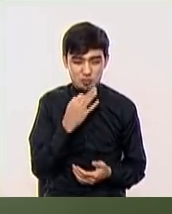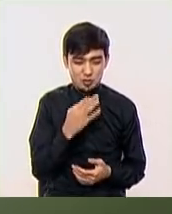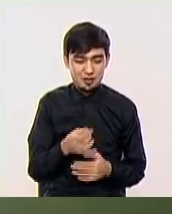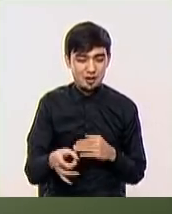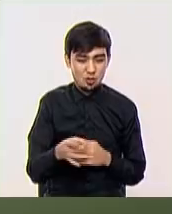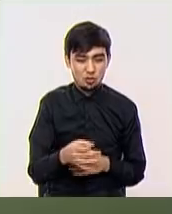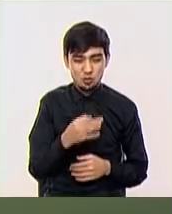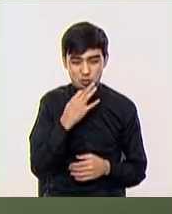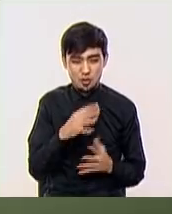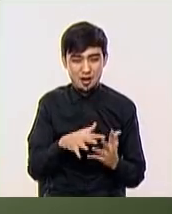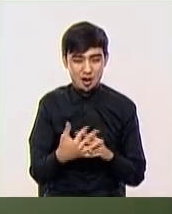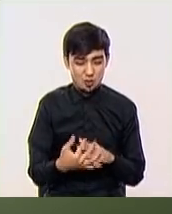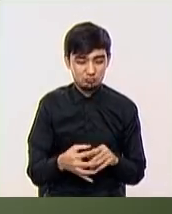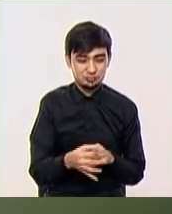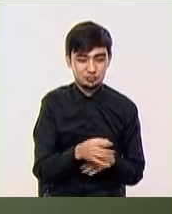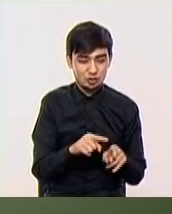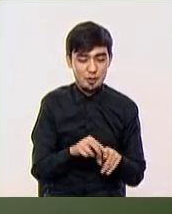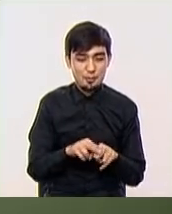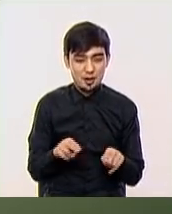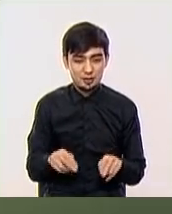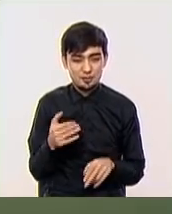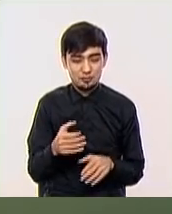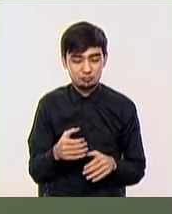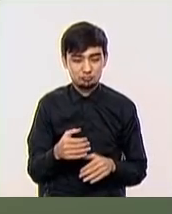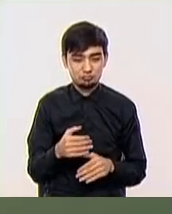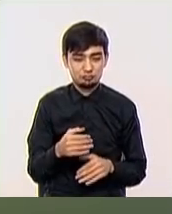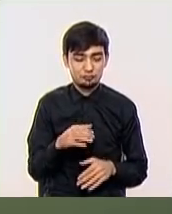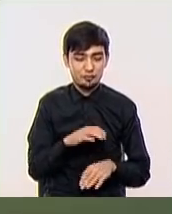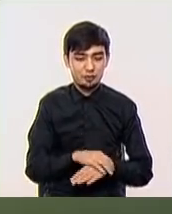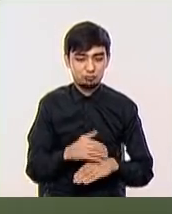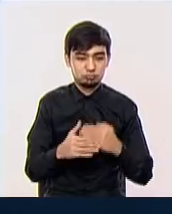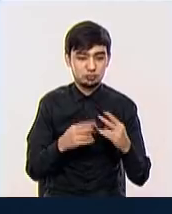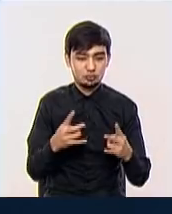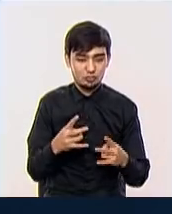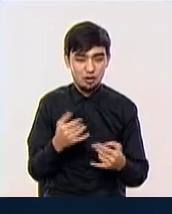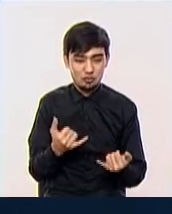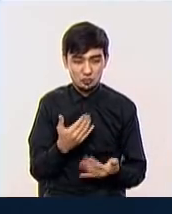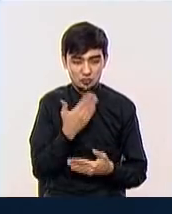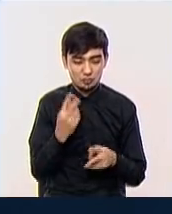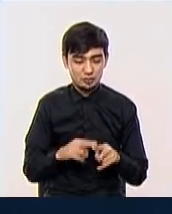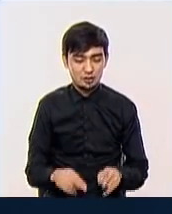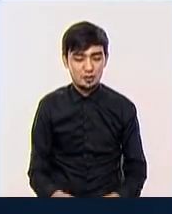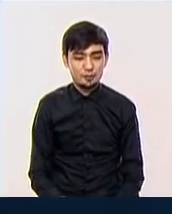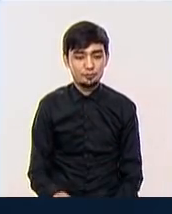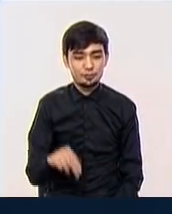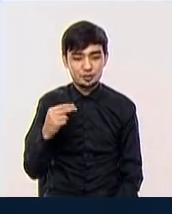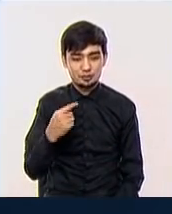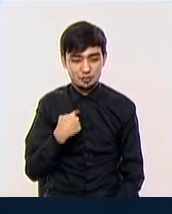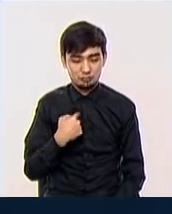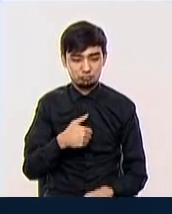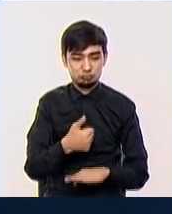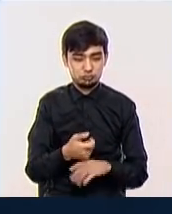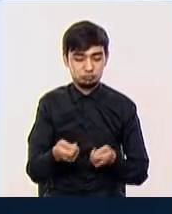ауданда, әр ауылда партияның дәрежесі өте жоғары болу керек. Қазір ондай жоқ. Президент менің төраға